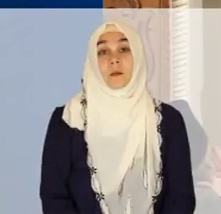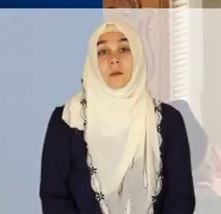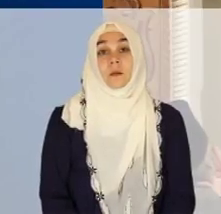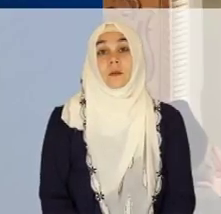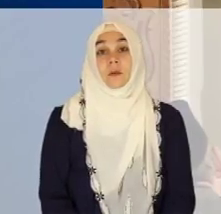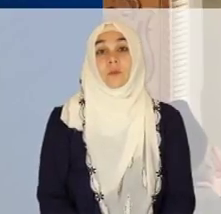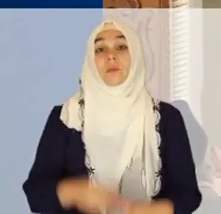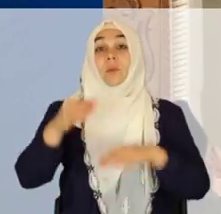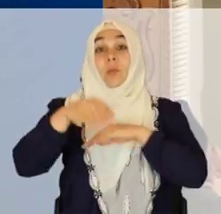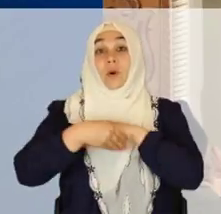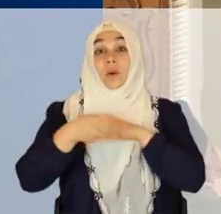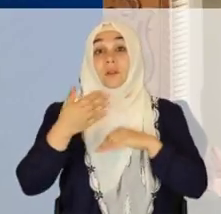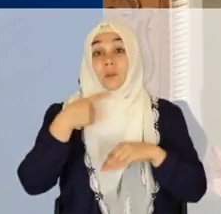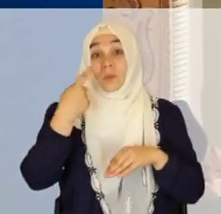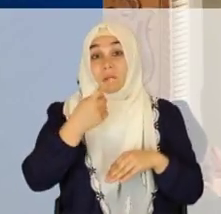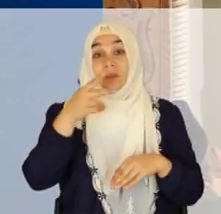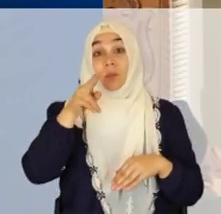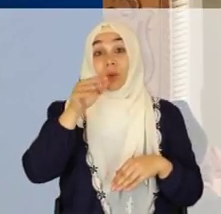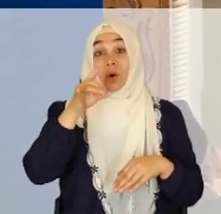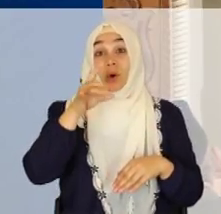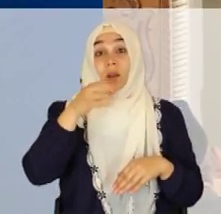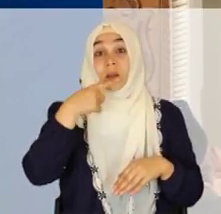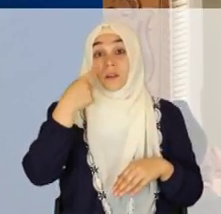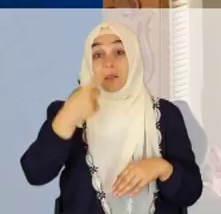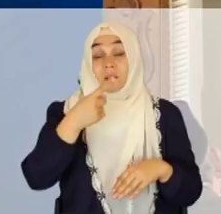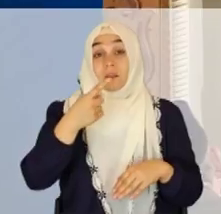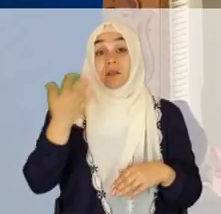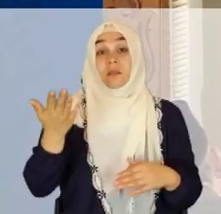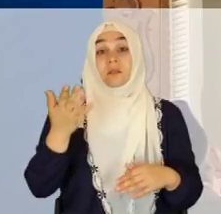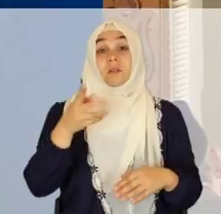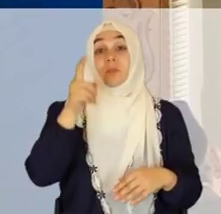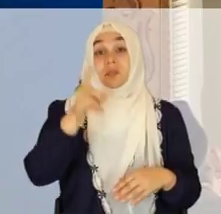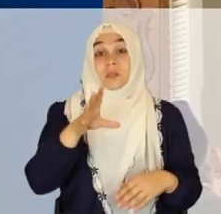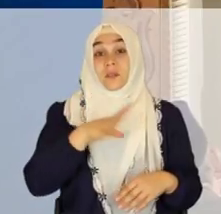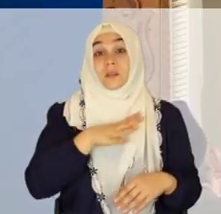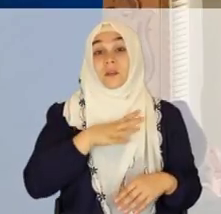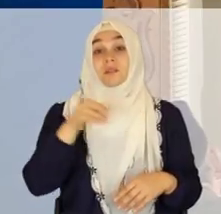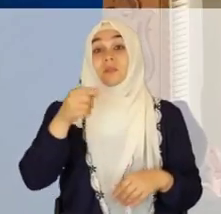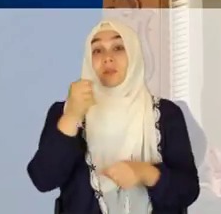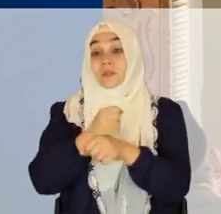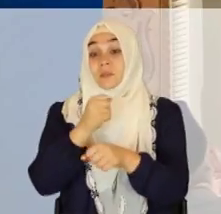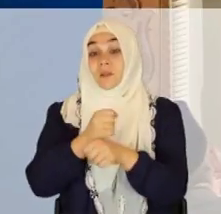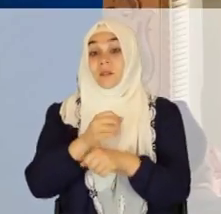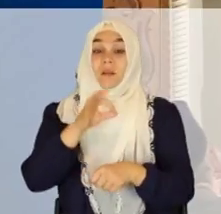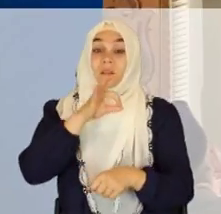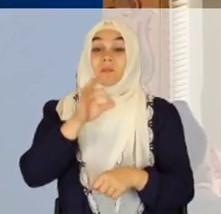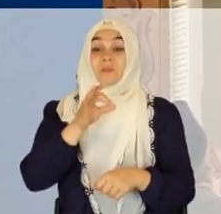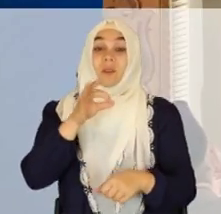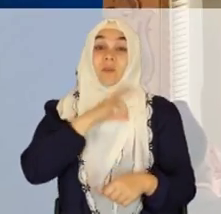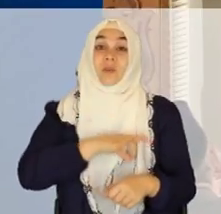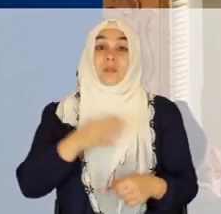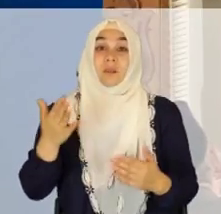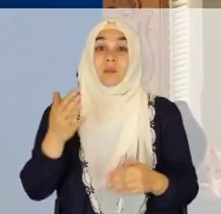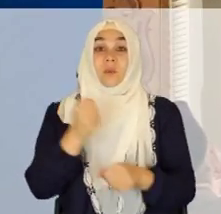Pora degani o'zi, bizda pora deyiladi, arab tilida rishvat. Bir odamni mansabidan foydalanib,